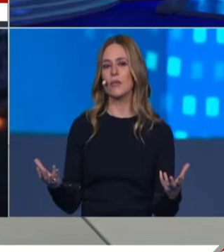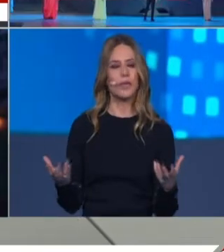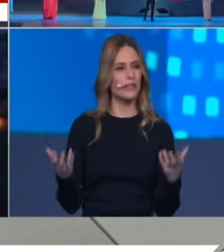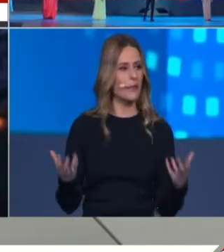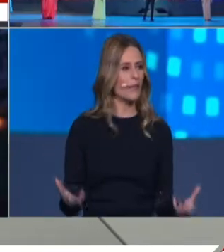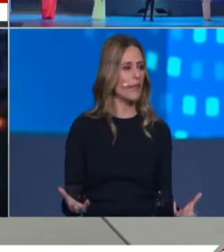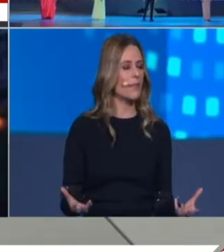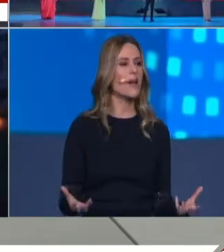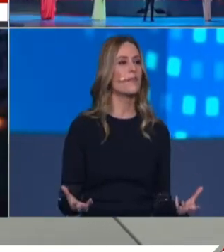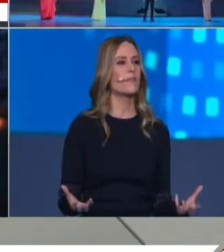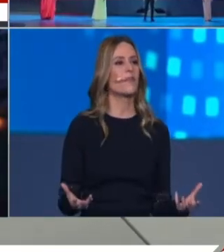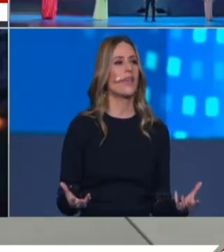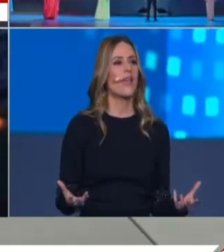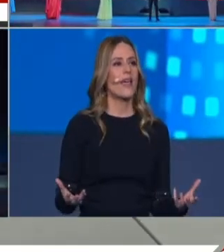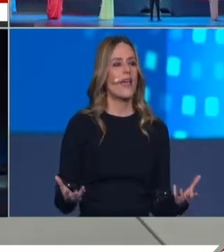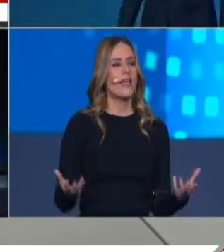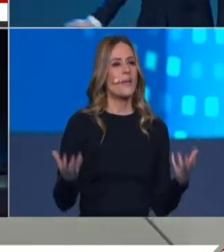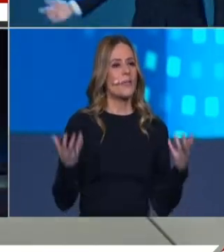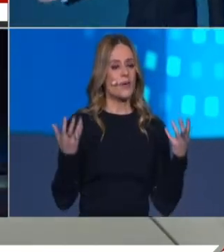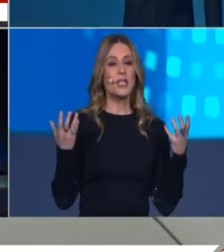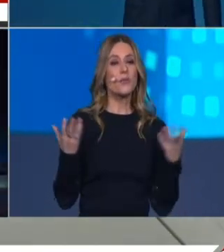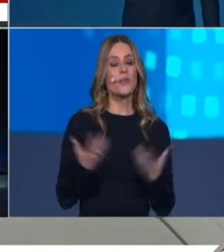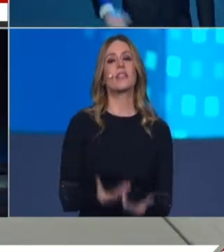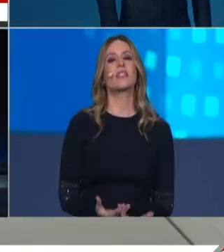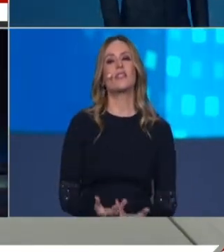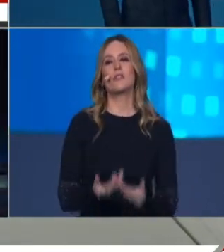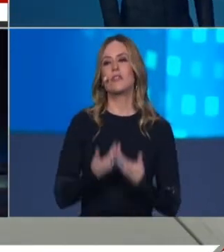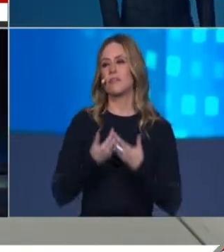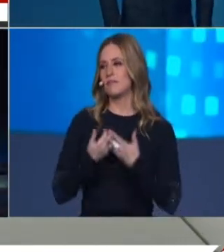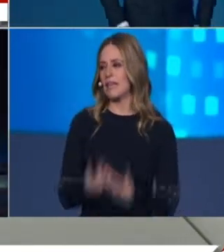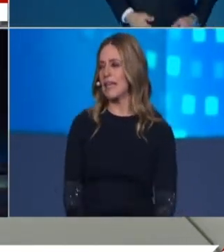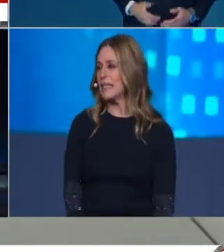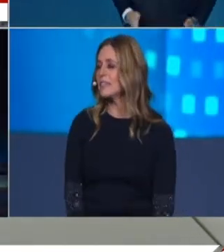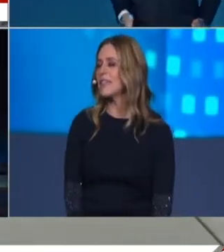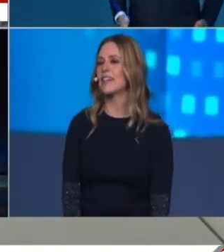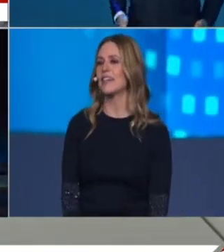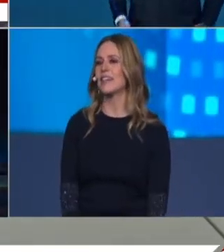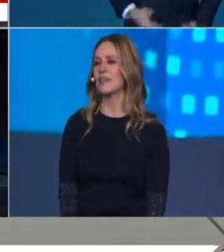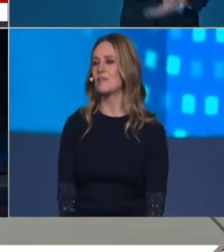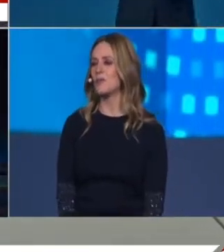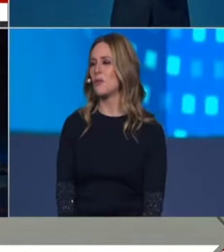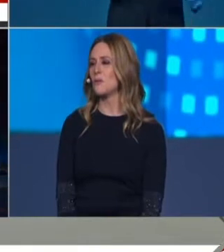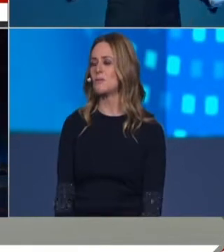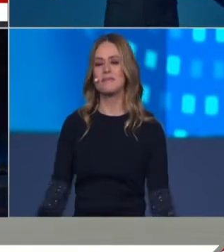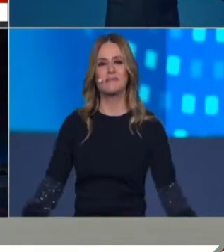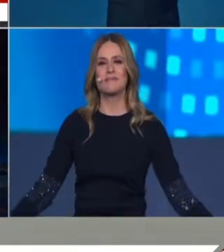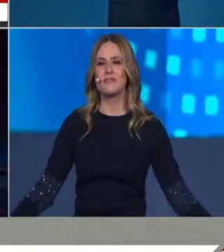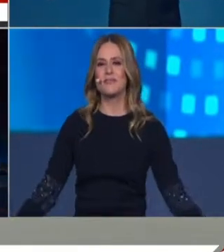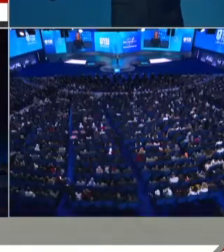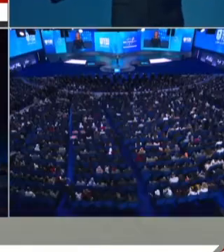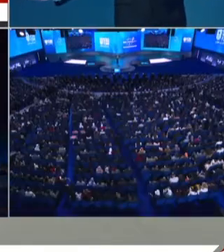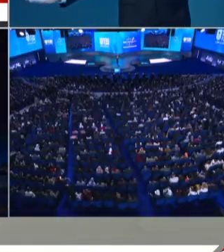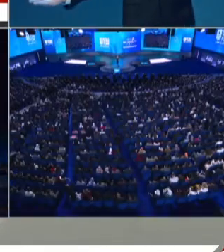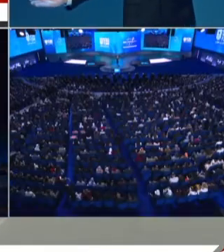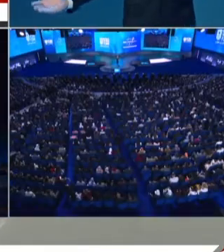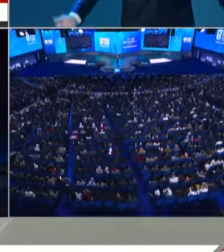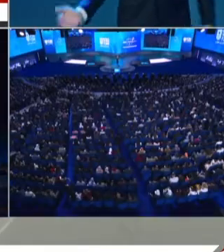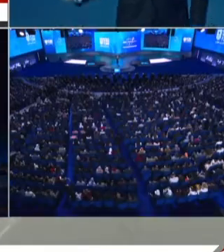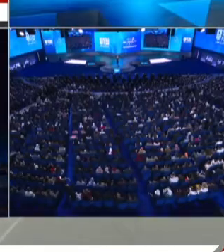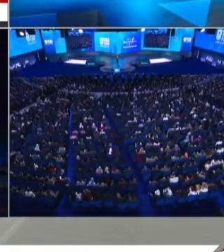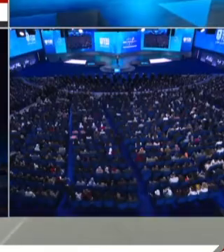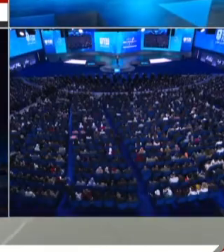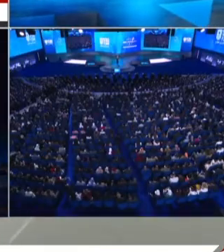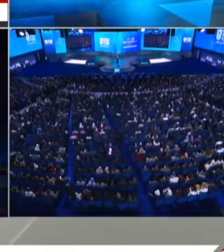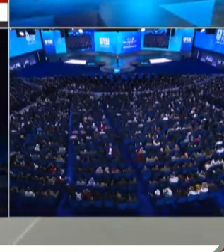او دولة عالم لسه developing لسه بتتقدم، عندها مشاكل بالنسبة للتعليم والصحة